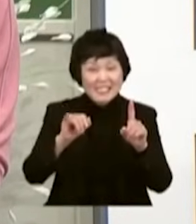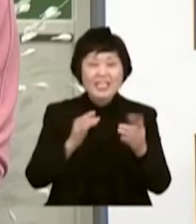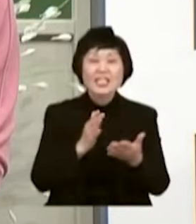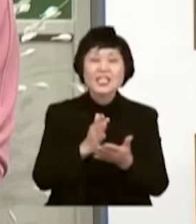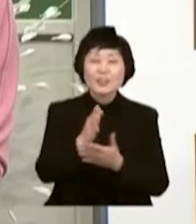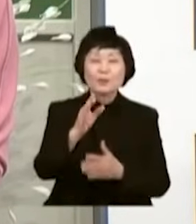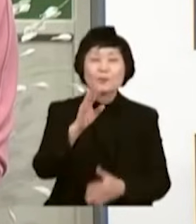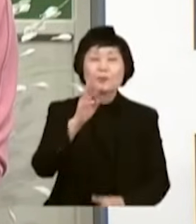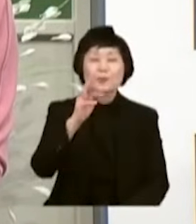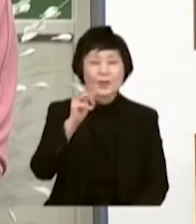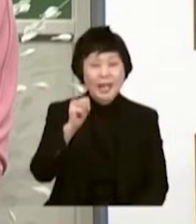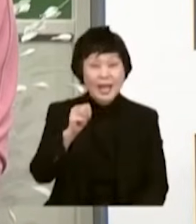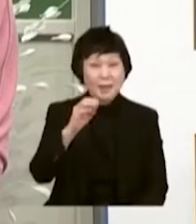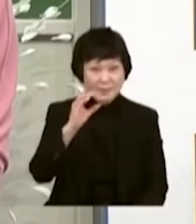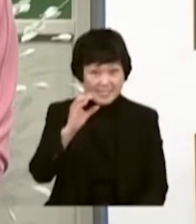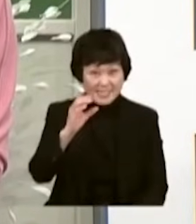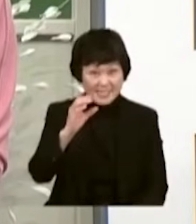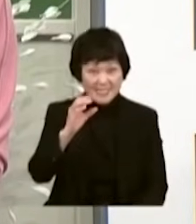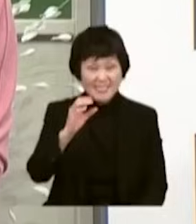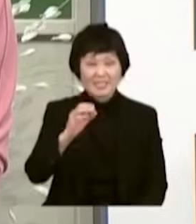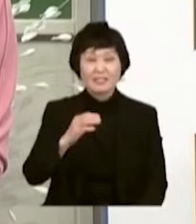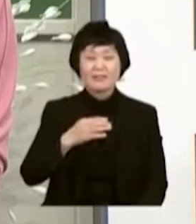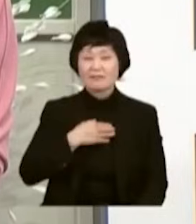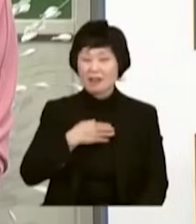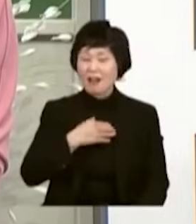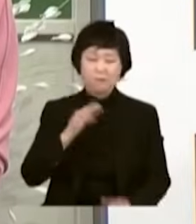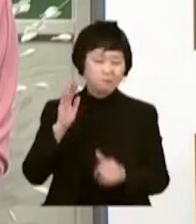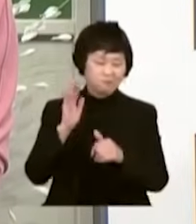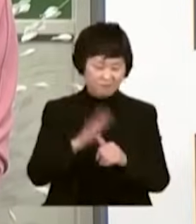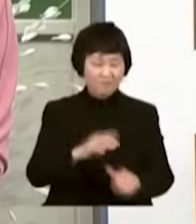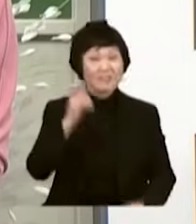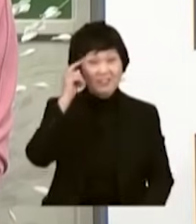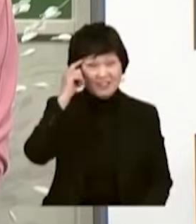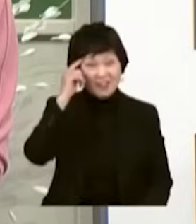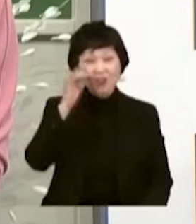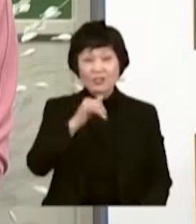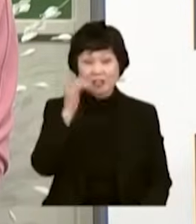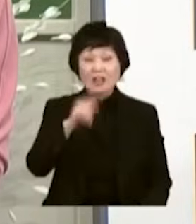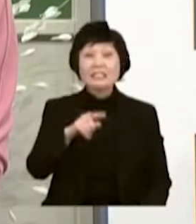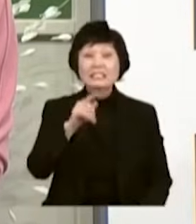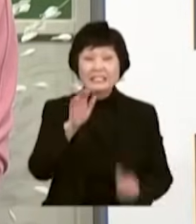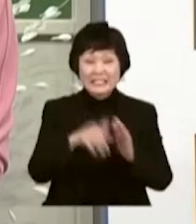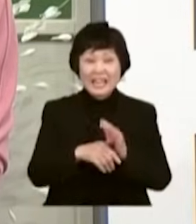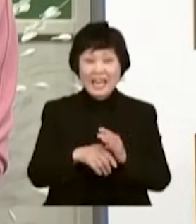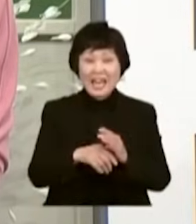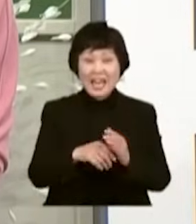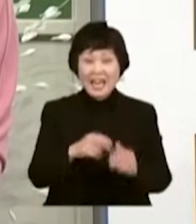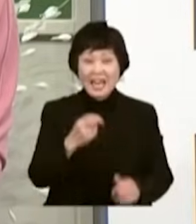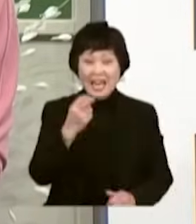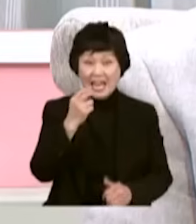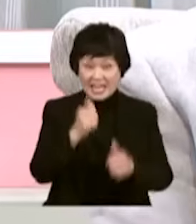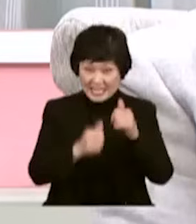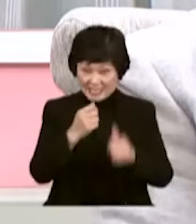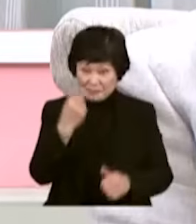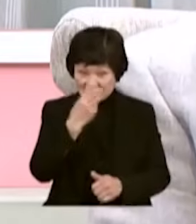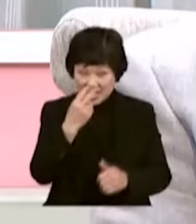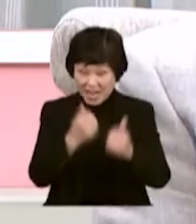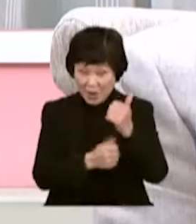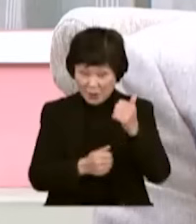MC. 그러니까 전 당연히 안 될 거라고 생각을 했었고. 맞아요. 아니, 안 되긴 뭐 예. 그때 심사위원 중에 한 명이 나였는데. 뭐. 예, 그래서 기억나.